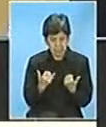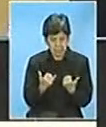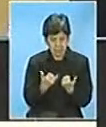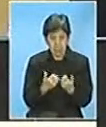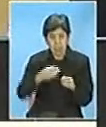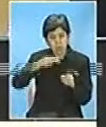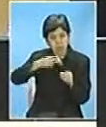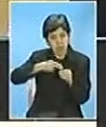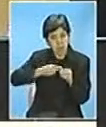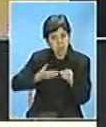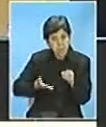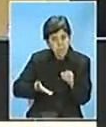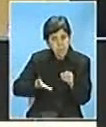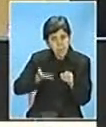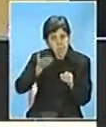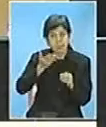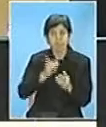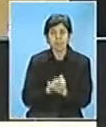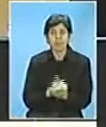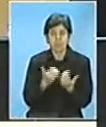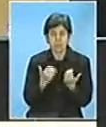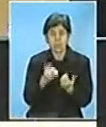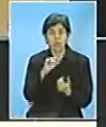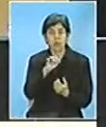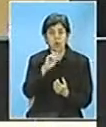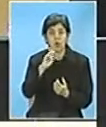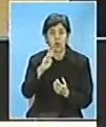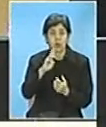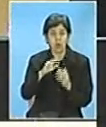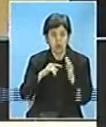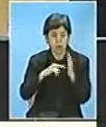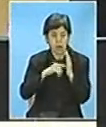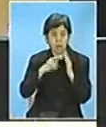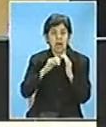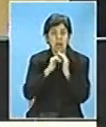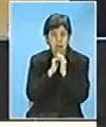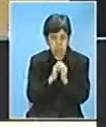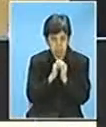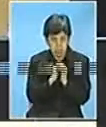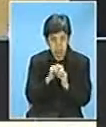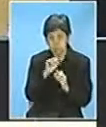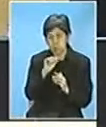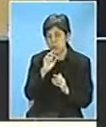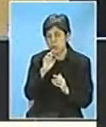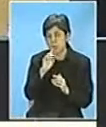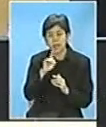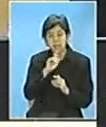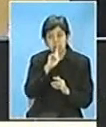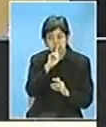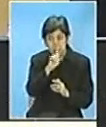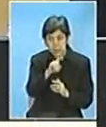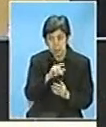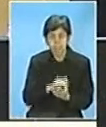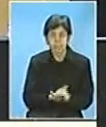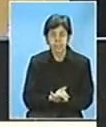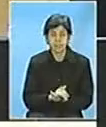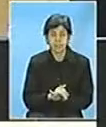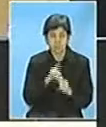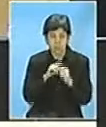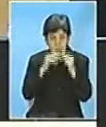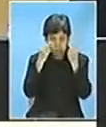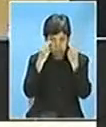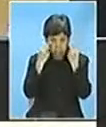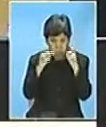เชื้อเพลิงซึ่งท่านสมาชิกสภาจากจังหวัดประจินบุรีท่านสุรเดชติเจริญเป็นผู้ตั้งกระทู้ถามไปที่ท่านน